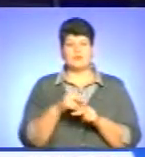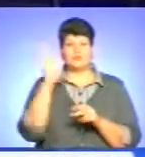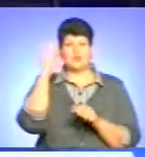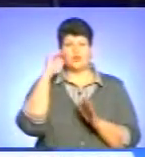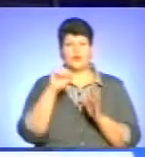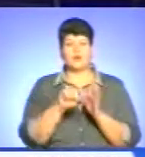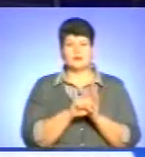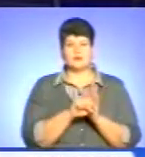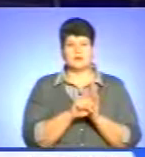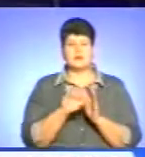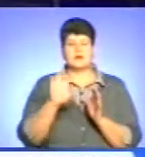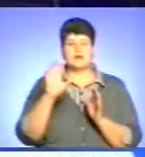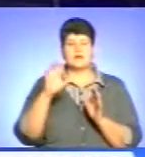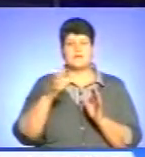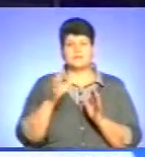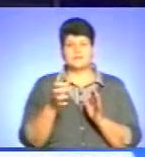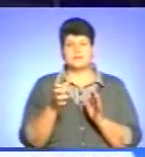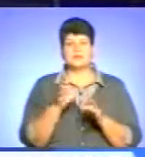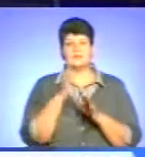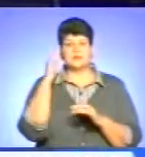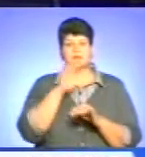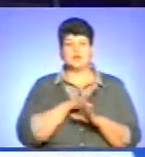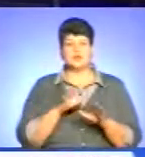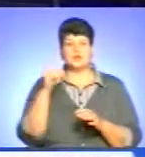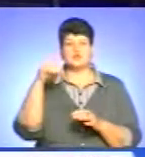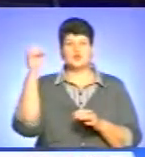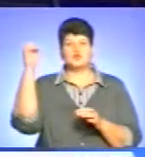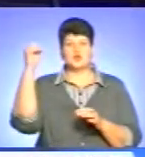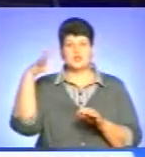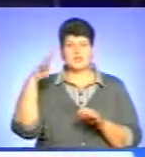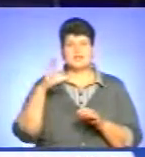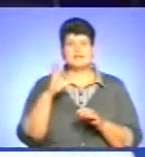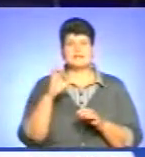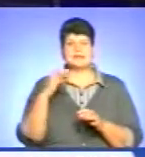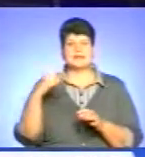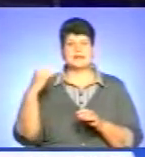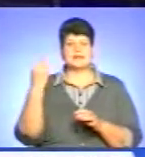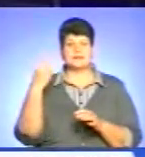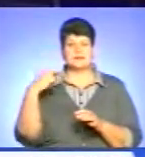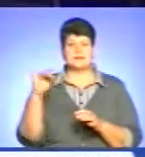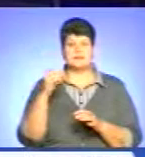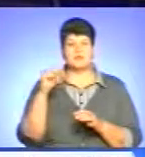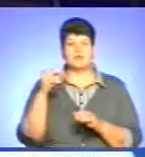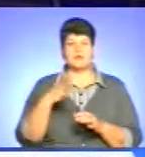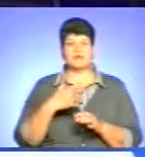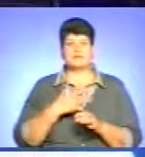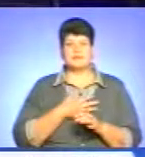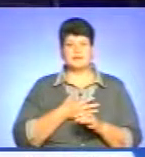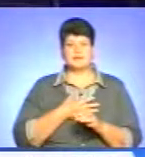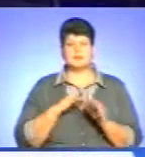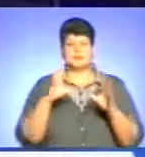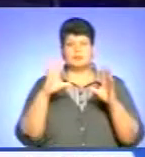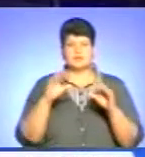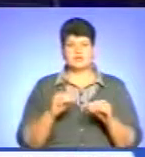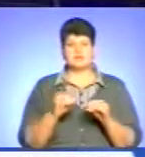«Тернопільводоканал». Крани будуть сухими у будинках мікрорайонів «Сонячний», «Східний», «Дружба», «Березовиця», «Кутківці», «Пронятин», «Канада». З пониженим